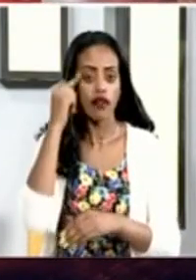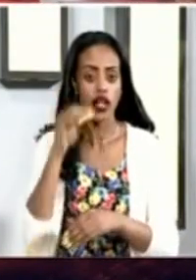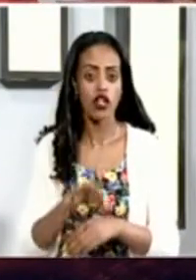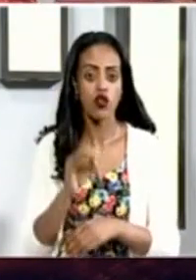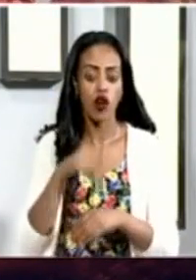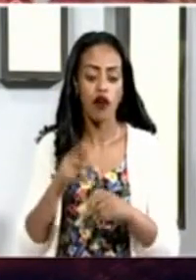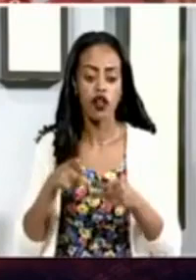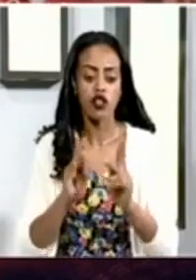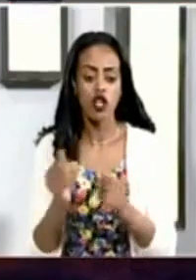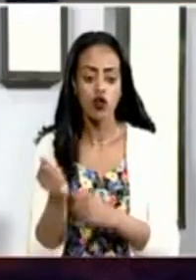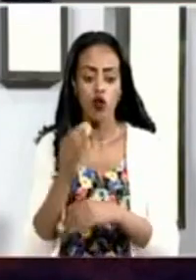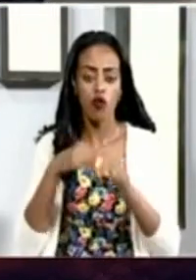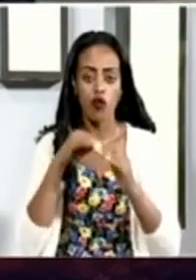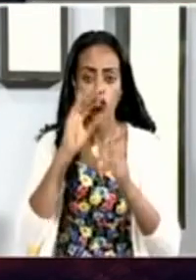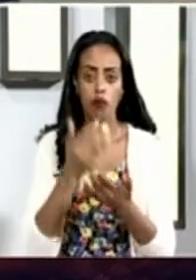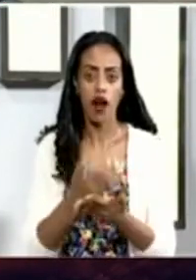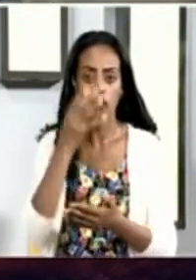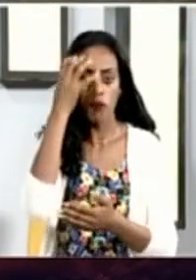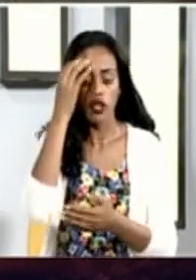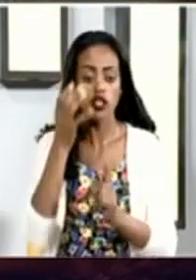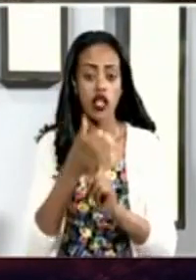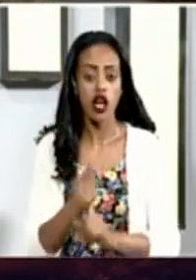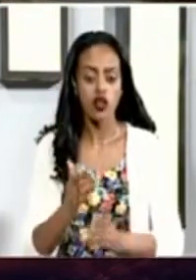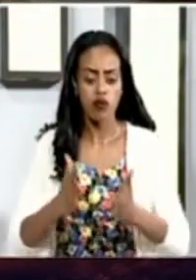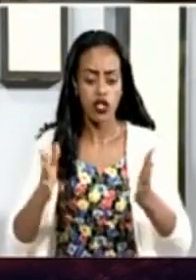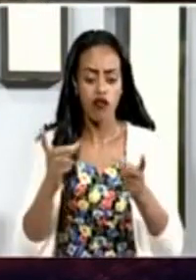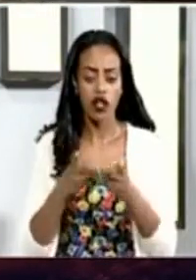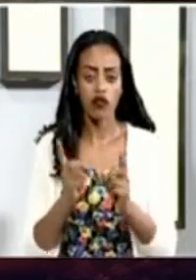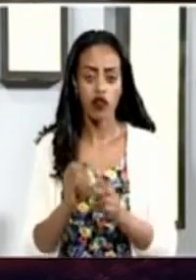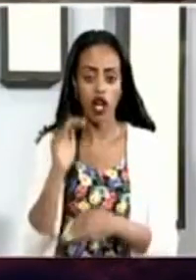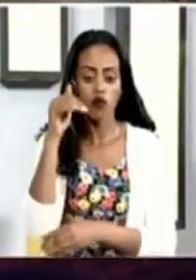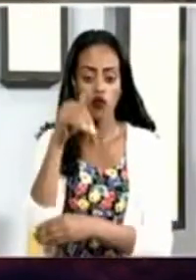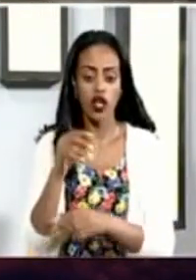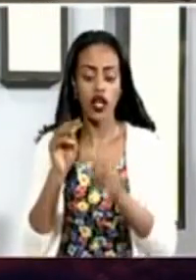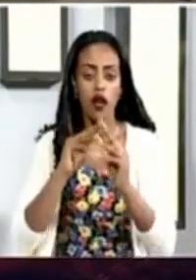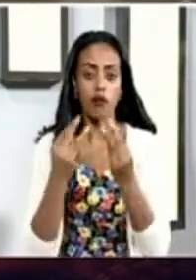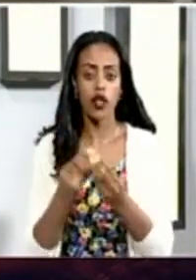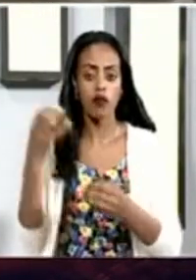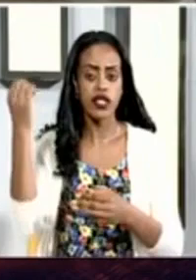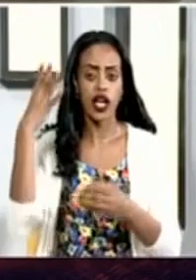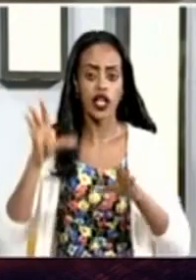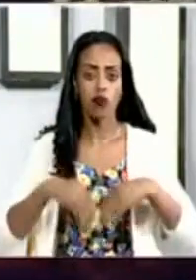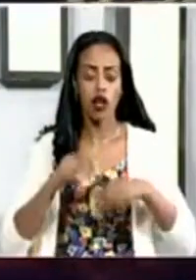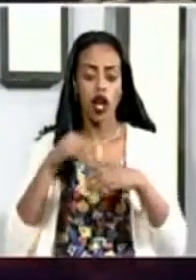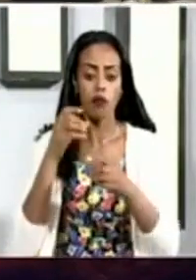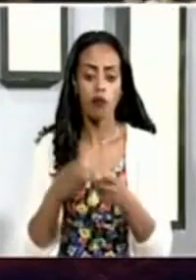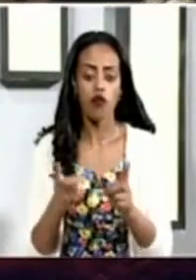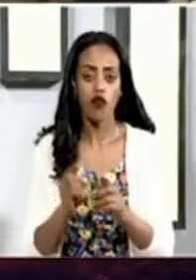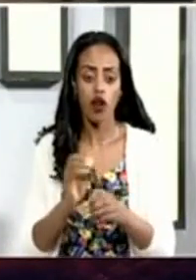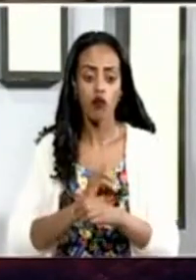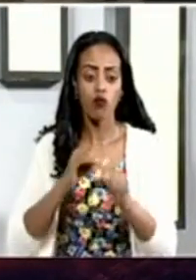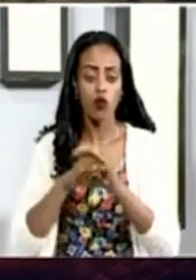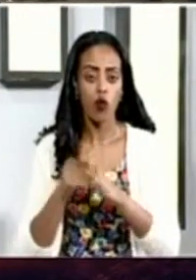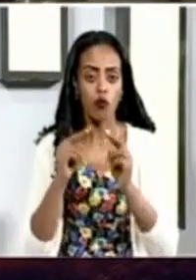زركو أب حرشا استوافر وسوهافتي منقستي زحازو بصفحات فريات مشالانا يمفراي مدب بتقات قبيلهم أم مفراي موفارا موون